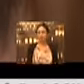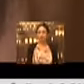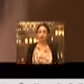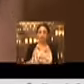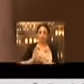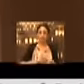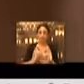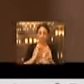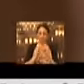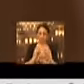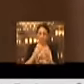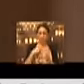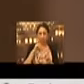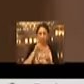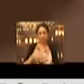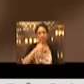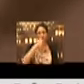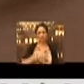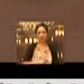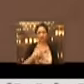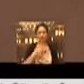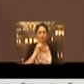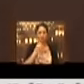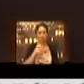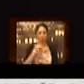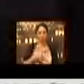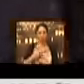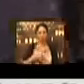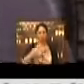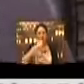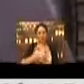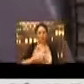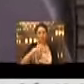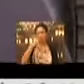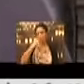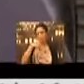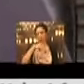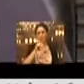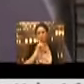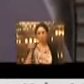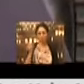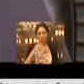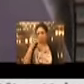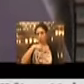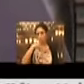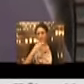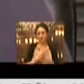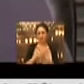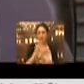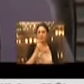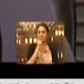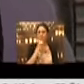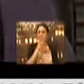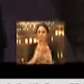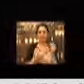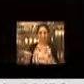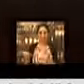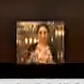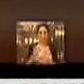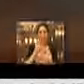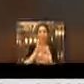طبعا لما بتكلمني كده أو بتحكي معايا كده ساعات بنهار قدامها بالعياط، والعلاج